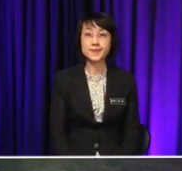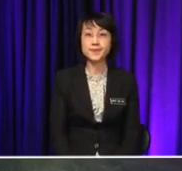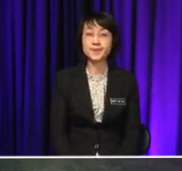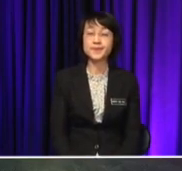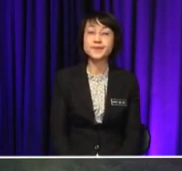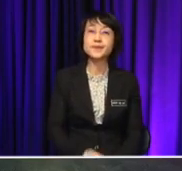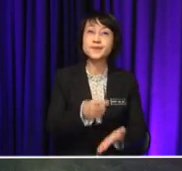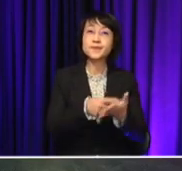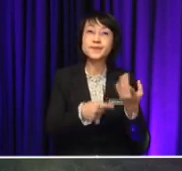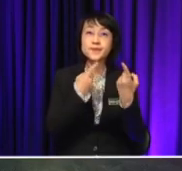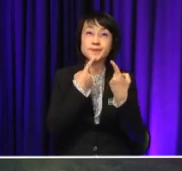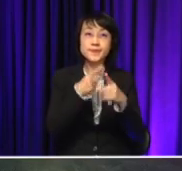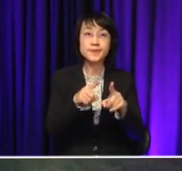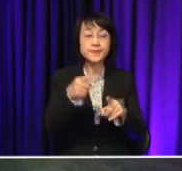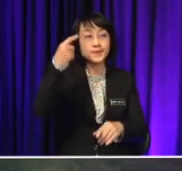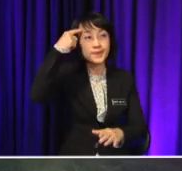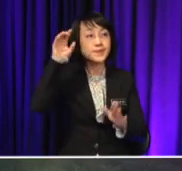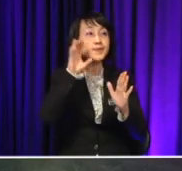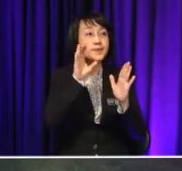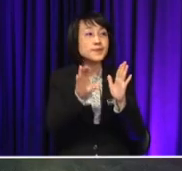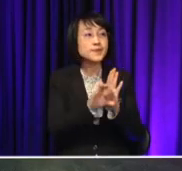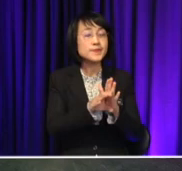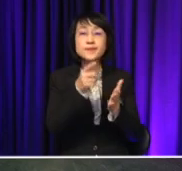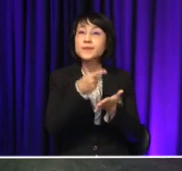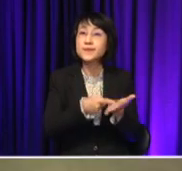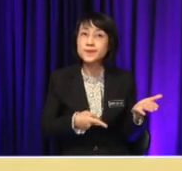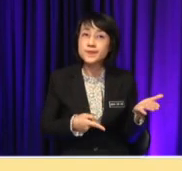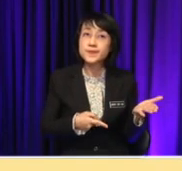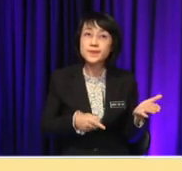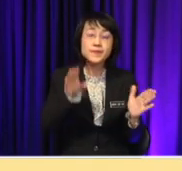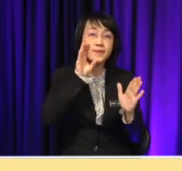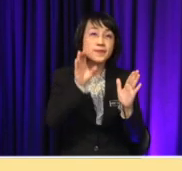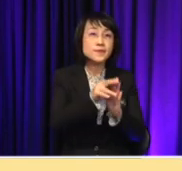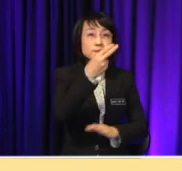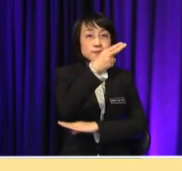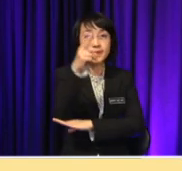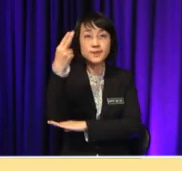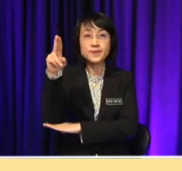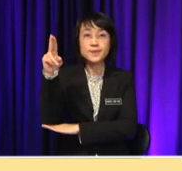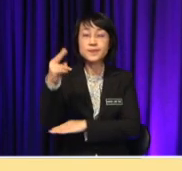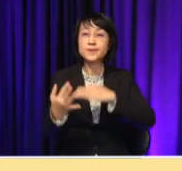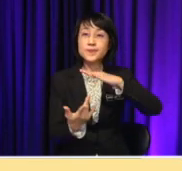enak untuk gambar ini gambar apa gambar hutan terbakar